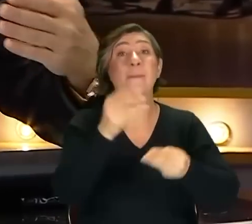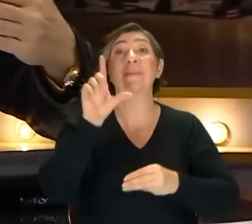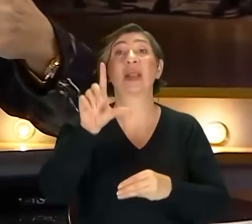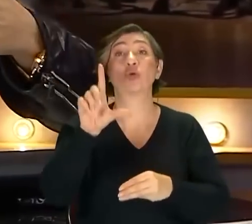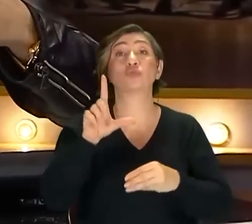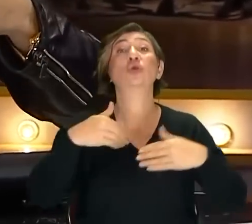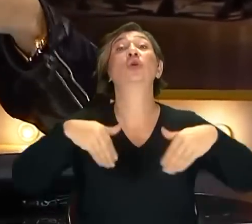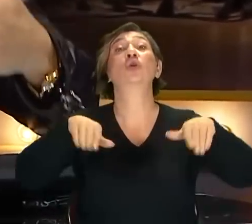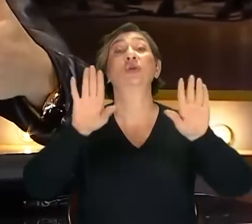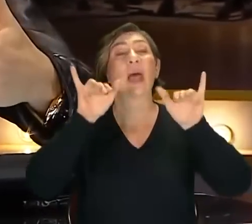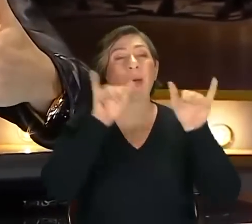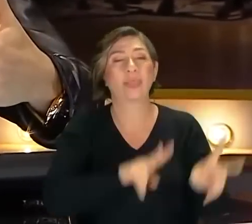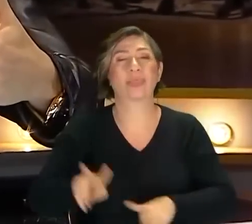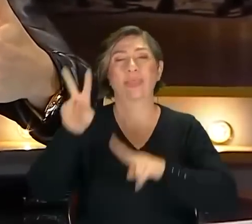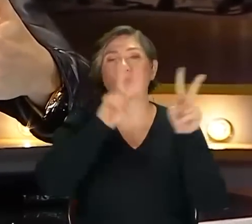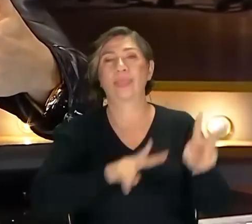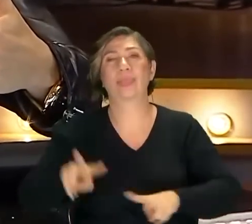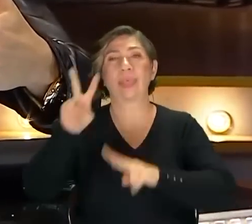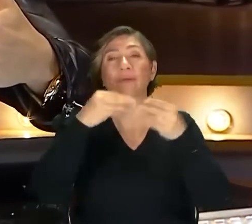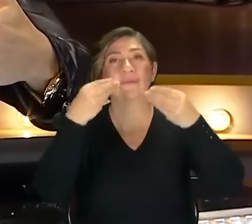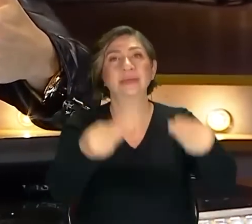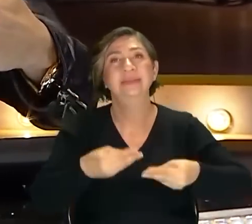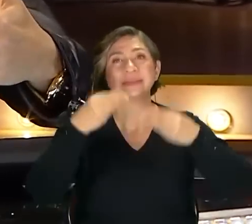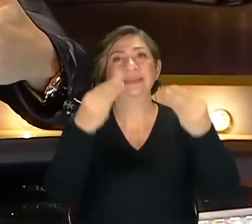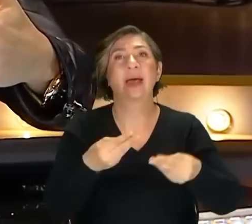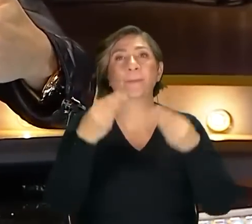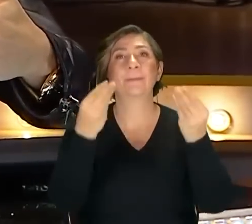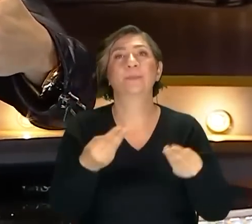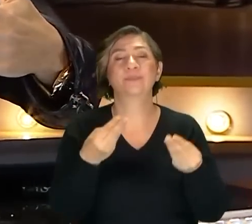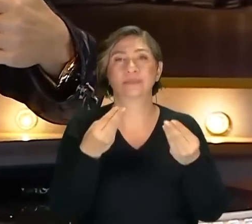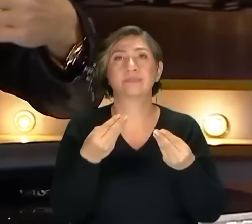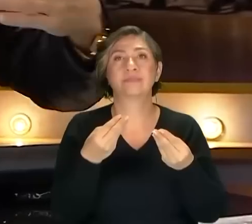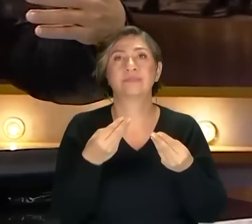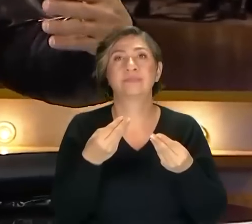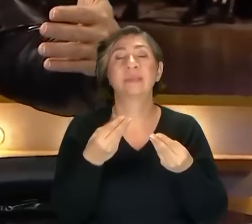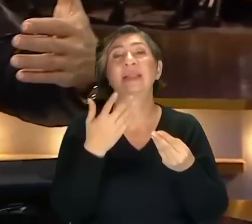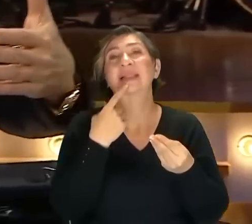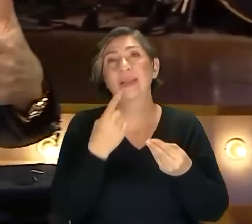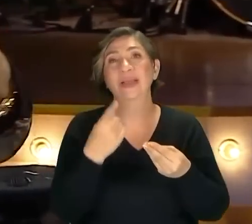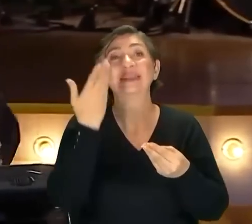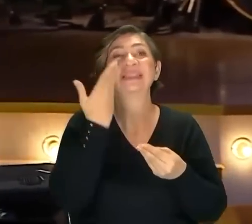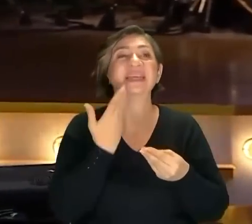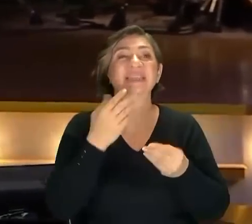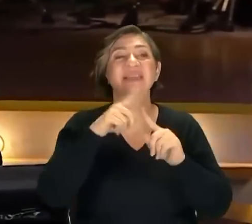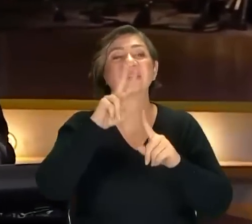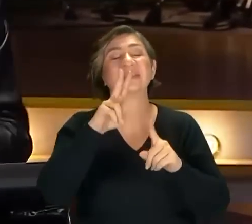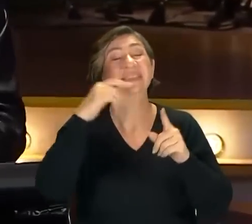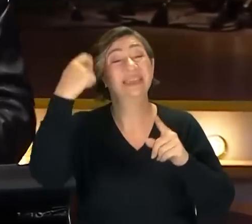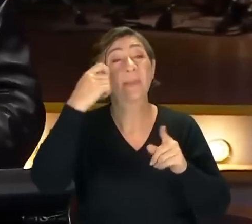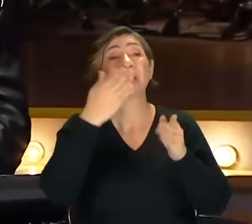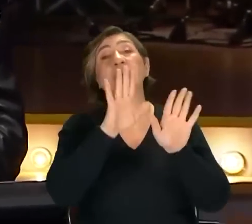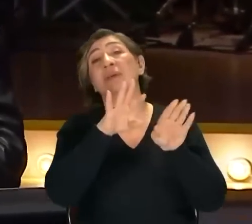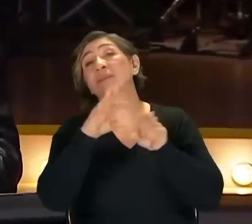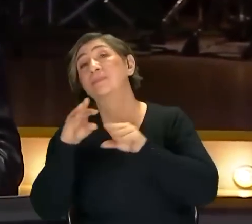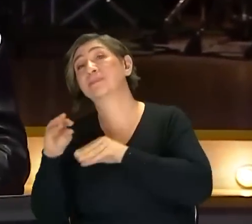gerekiyormuş. Yoksa hep aynı şeyi sunarsam, hep aynı şeyi sunarsam demek ki seyirci sinemadan çekilirmiş. Ha